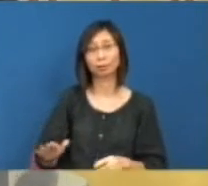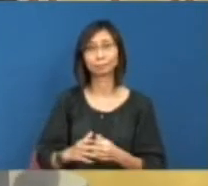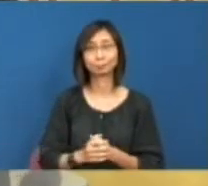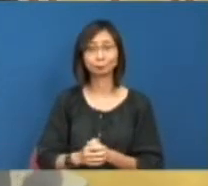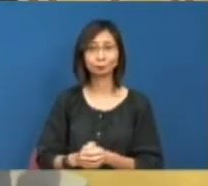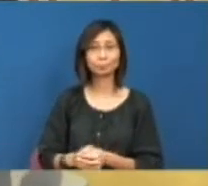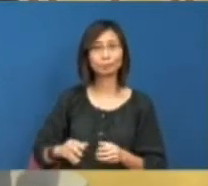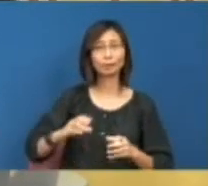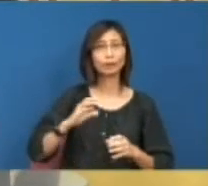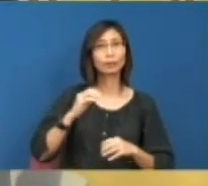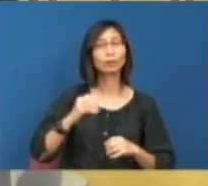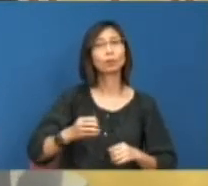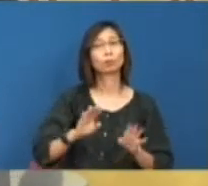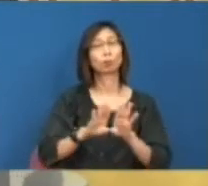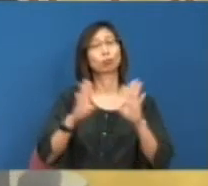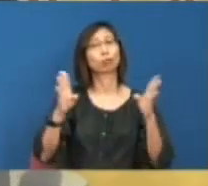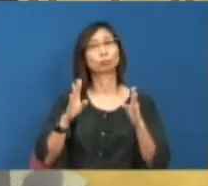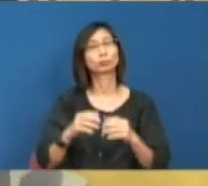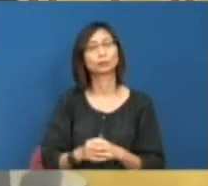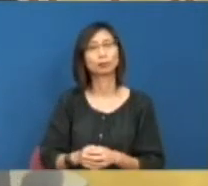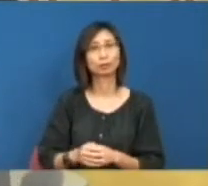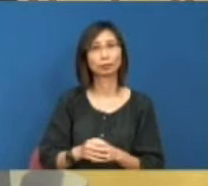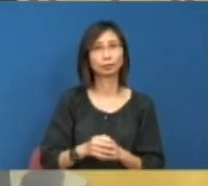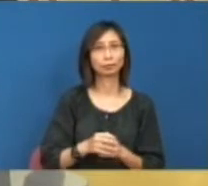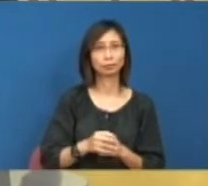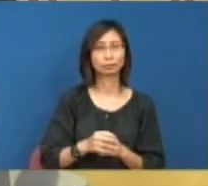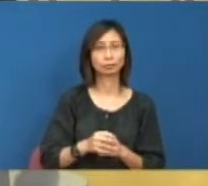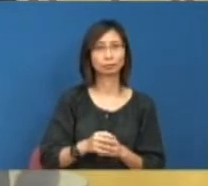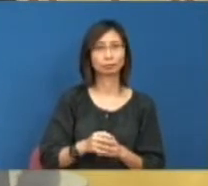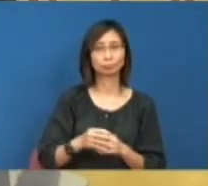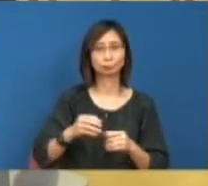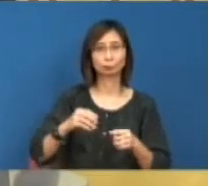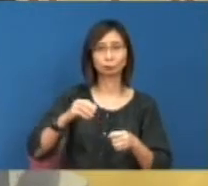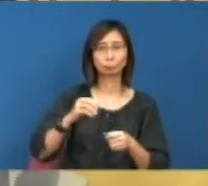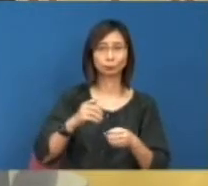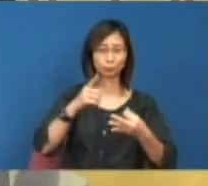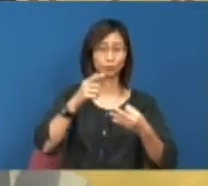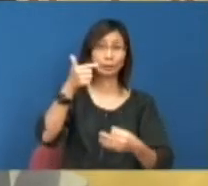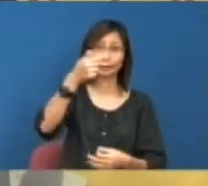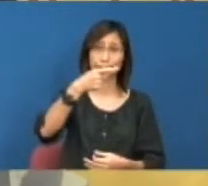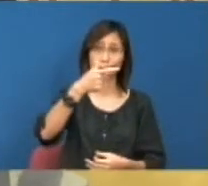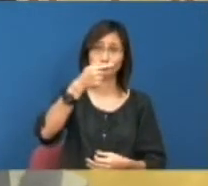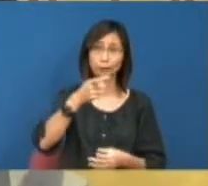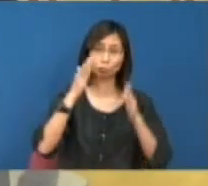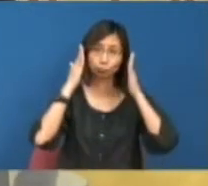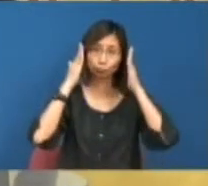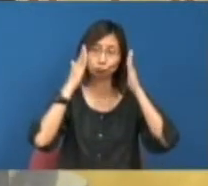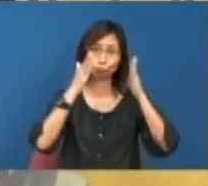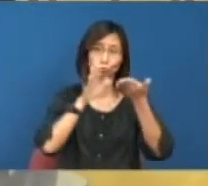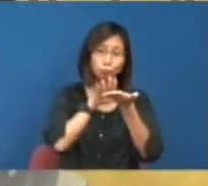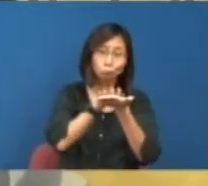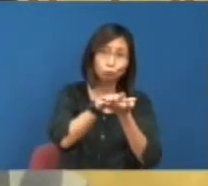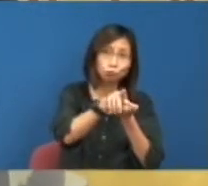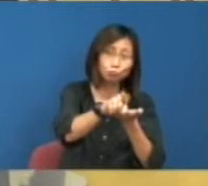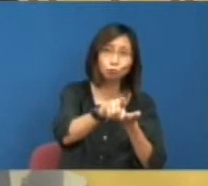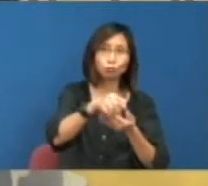官僚去實行嘅一個咁嘅半專制嘅統治咧，其實個危機越嚟越大，